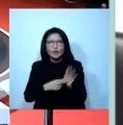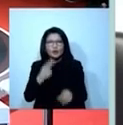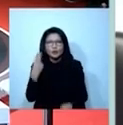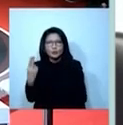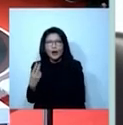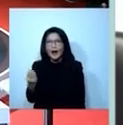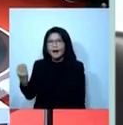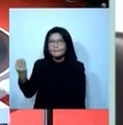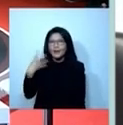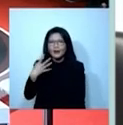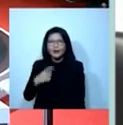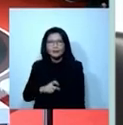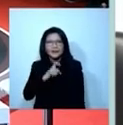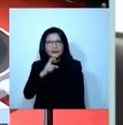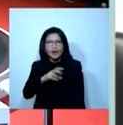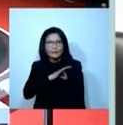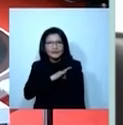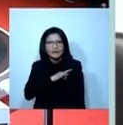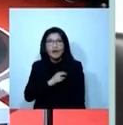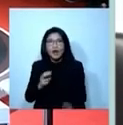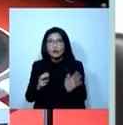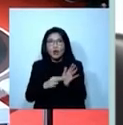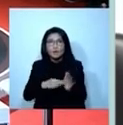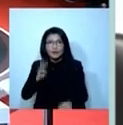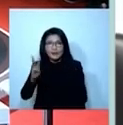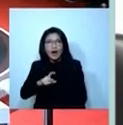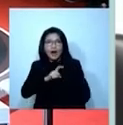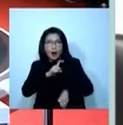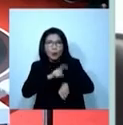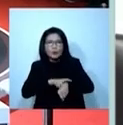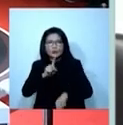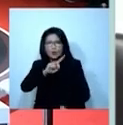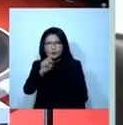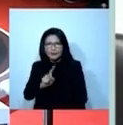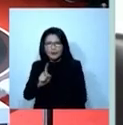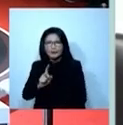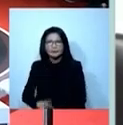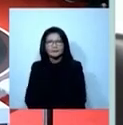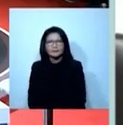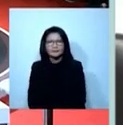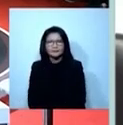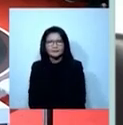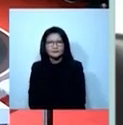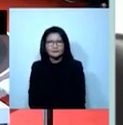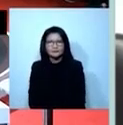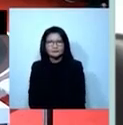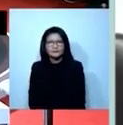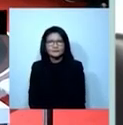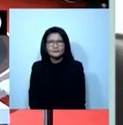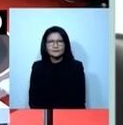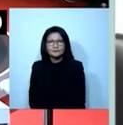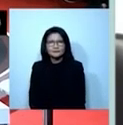Nanti publik akan disadori lagi dengan tahap berikutnya, melihat sejauh mana kemudian pemahaman